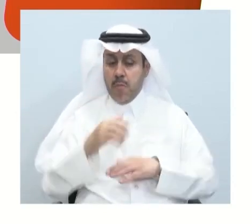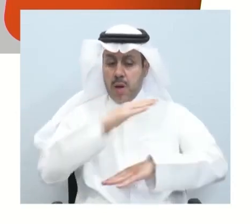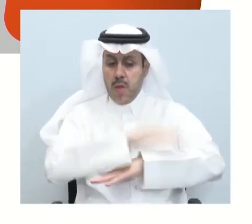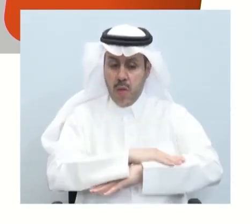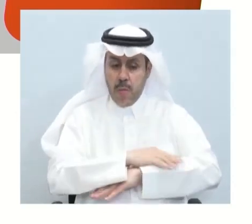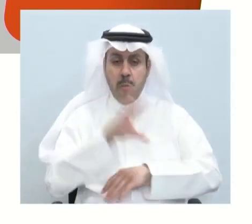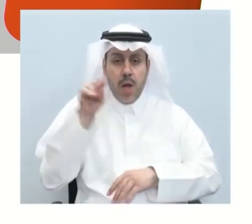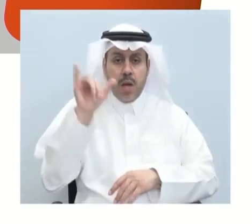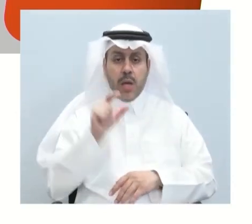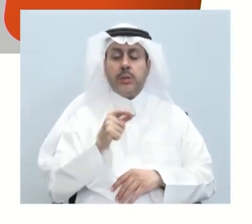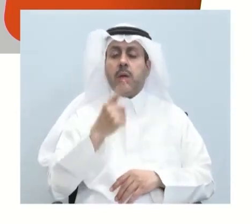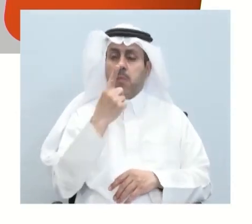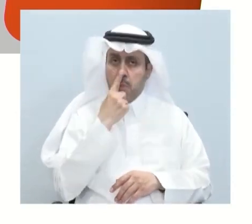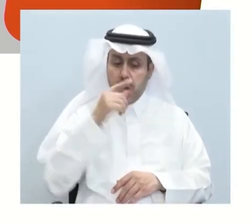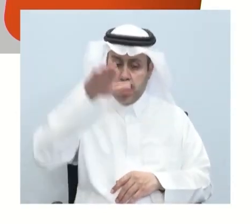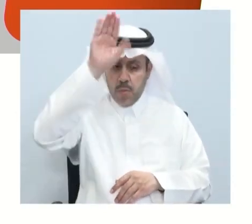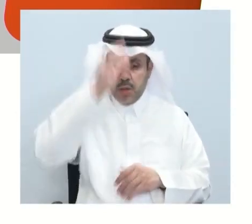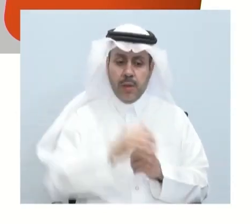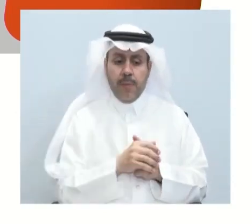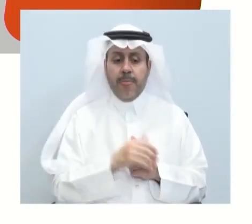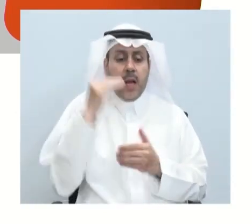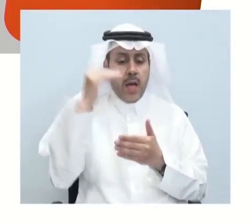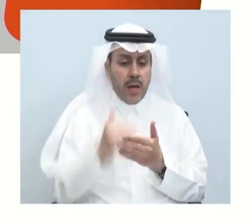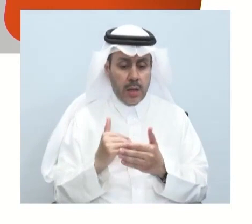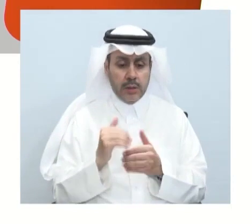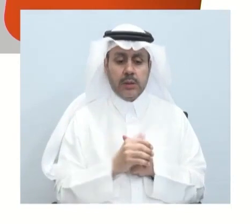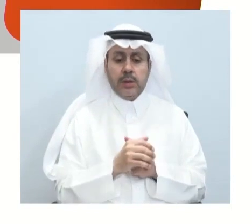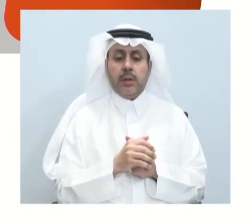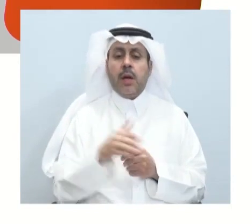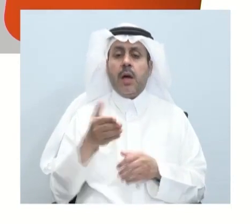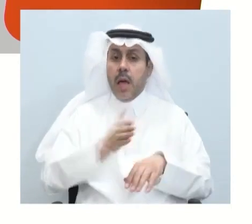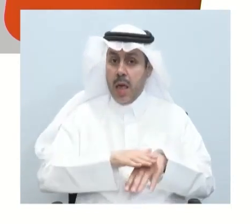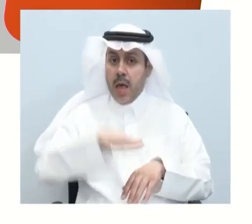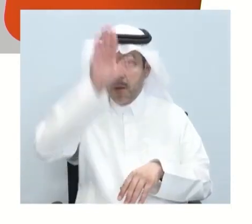ولا تسري احكام البيعه على الملك وولي العهد